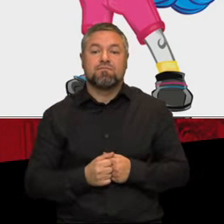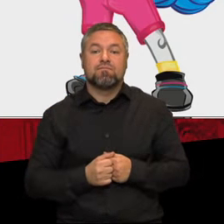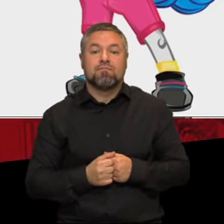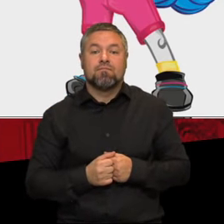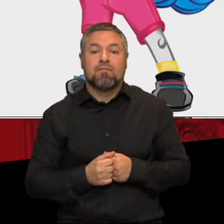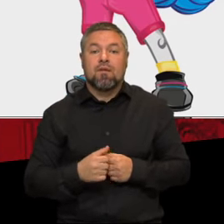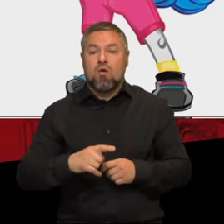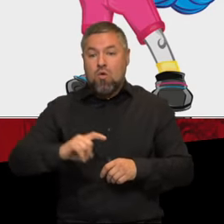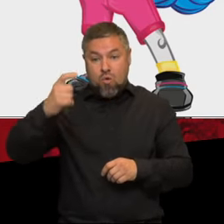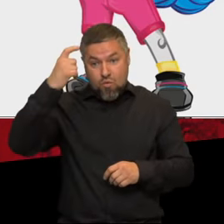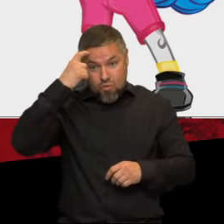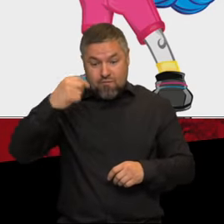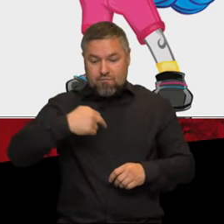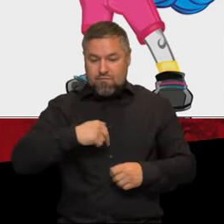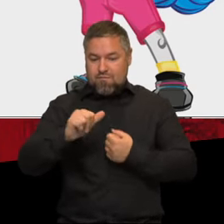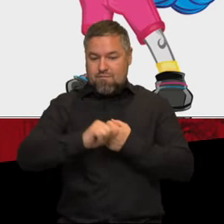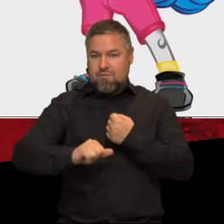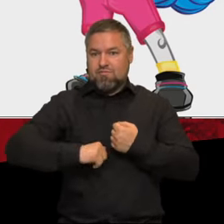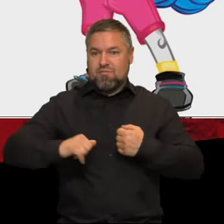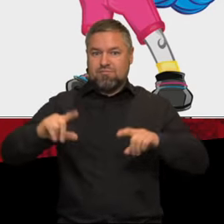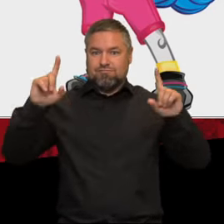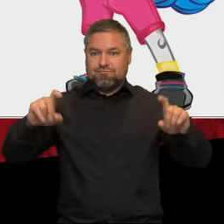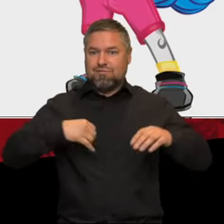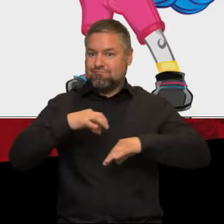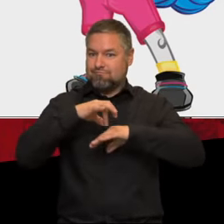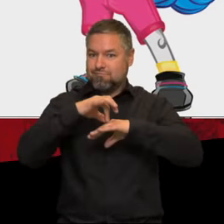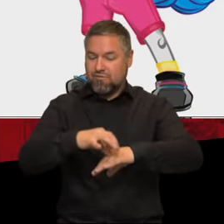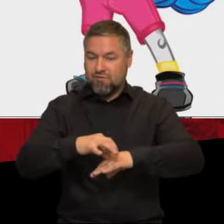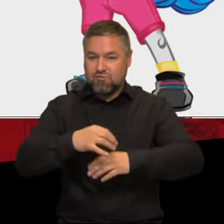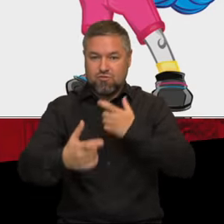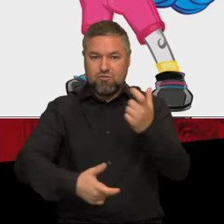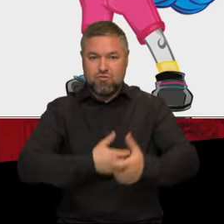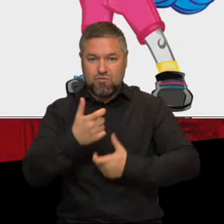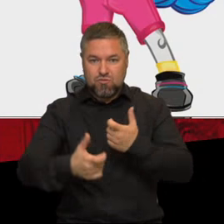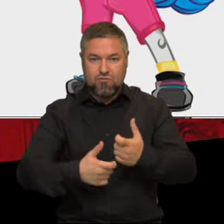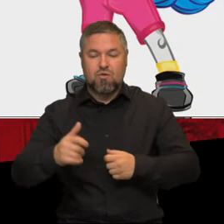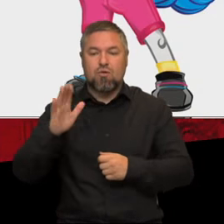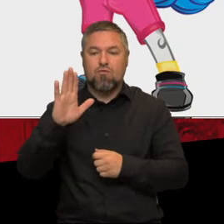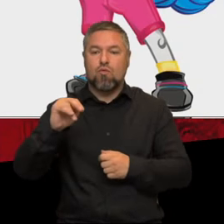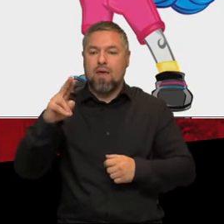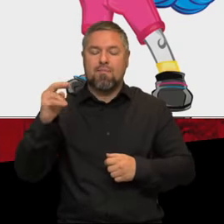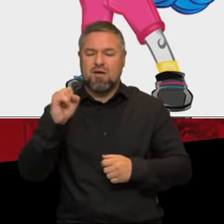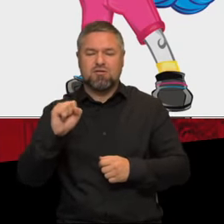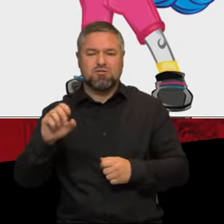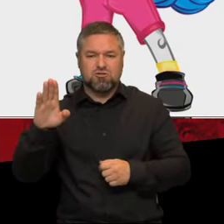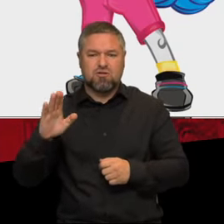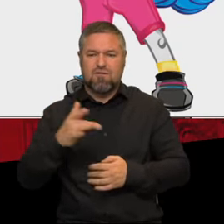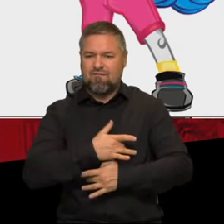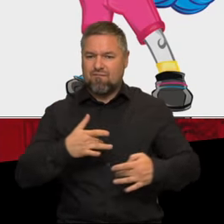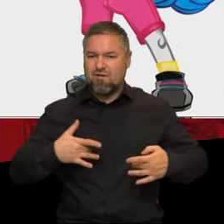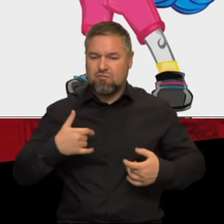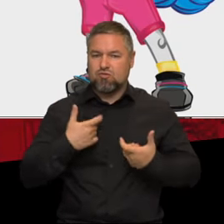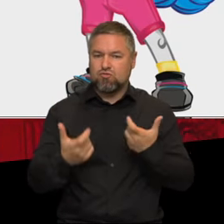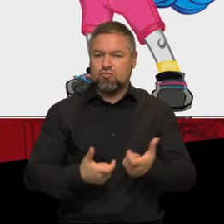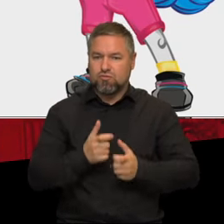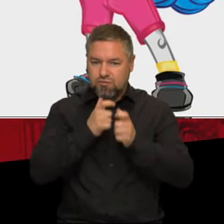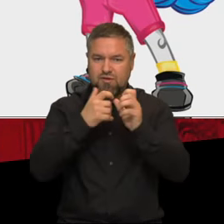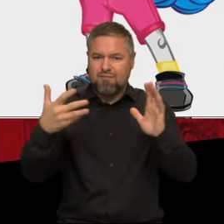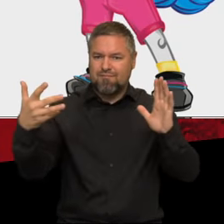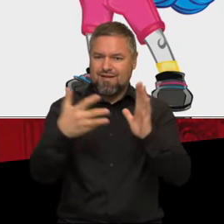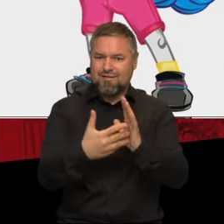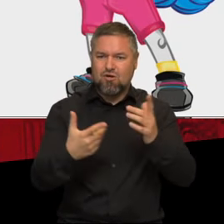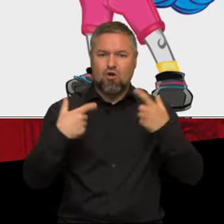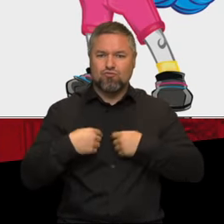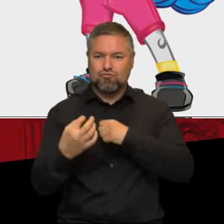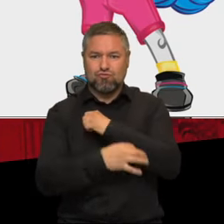głównym będziemy w lipcu. Podczas Zgromadzenia Generalnego EUSA w Budapeszcie ogłosiliśmy gotowość do przyjęcia ponad 5000